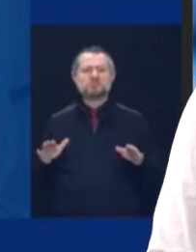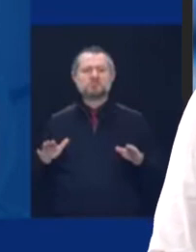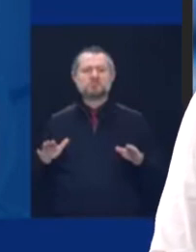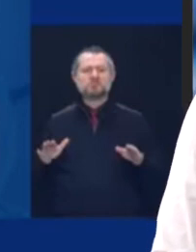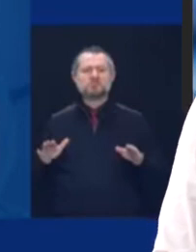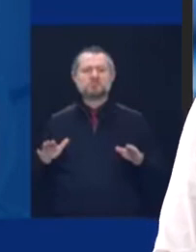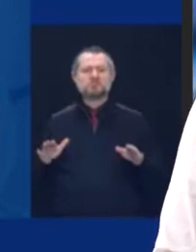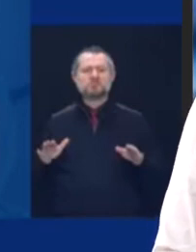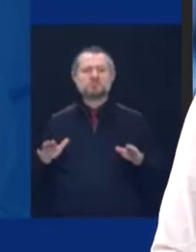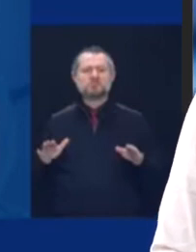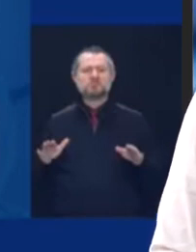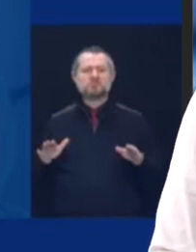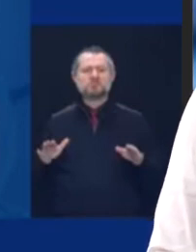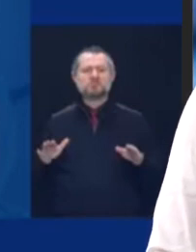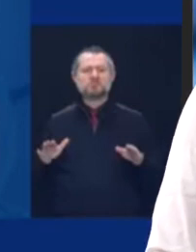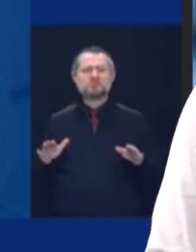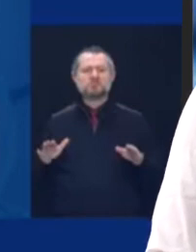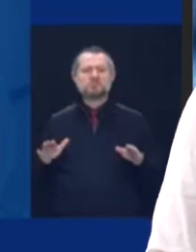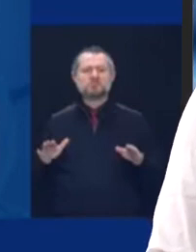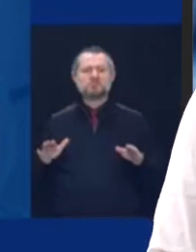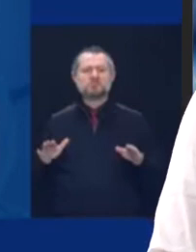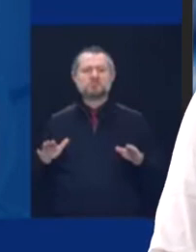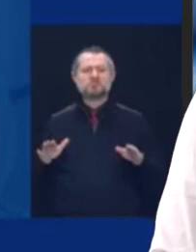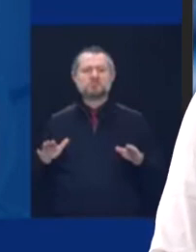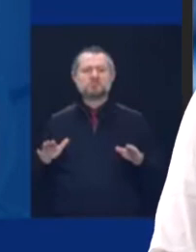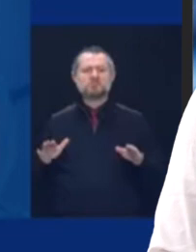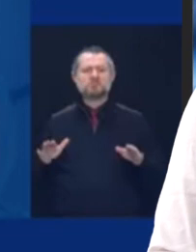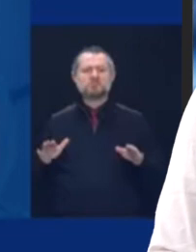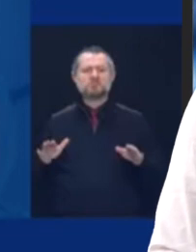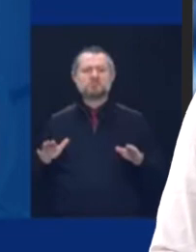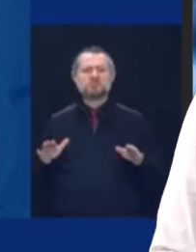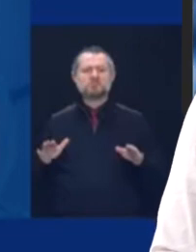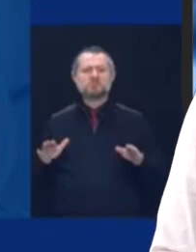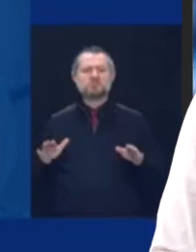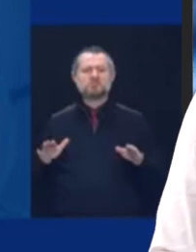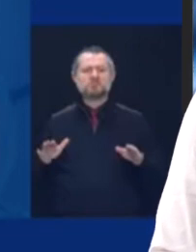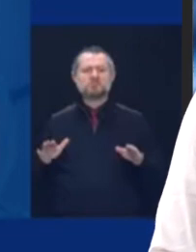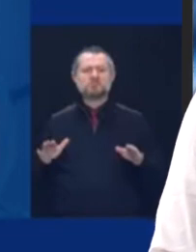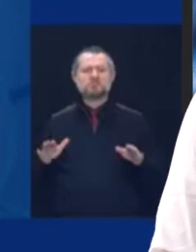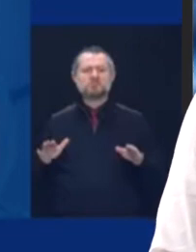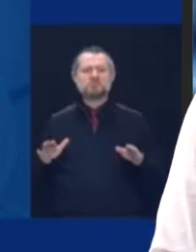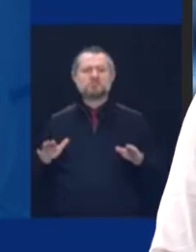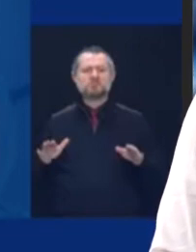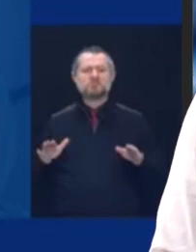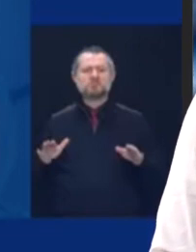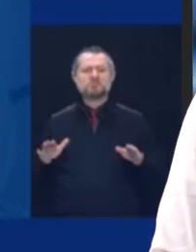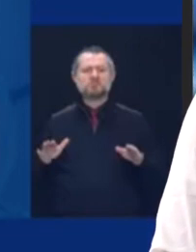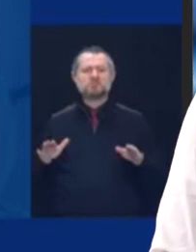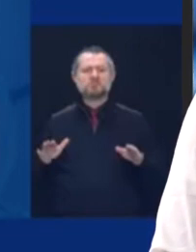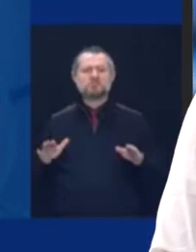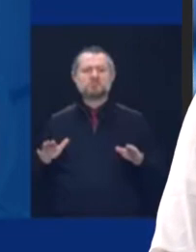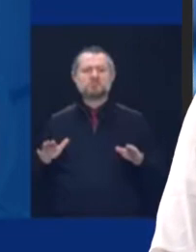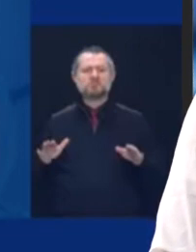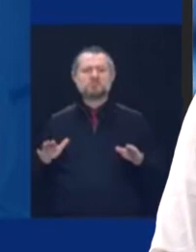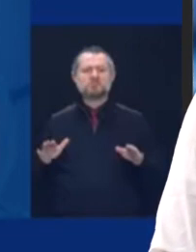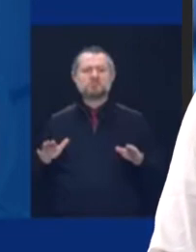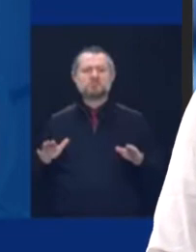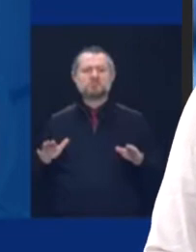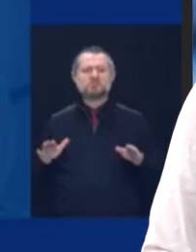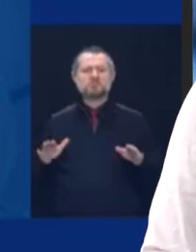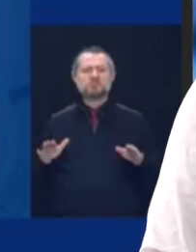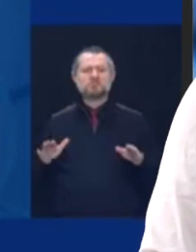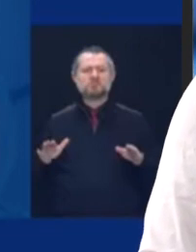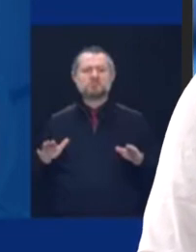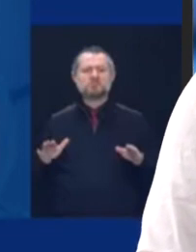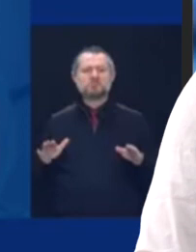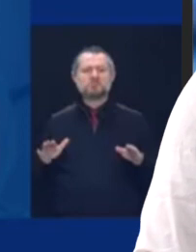亡。住院病患数量虽然远比4月高峰时期的19000人低，但仍创下5月20日以来最高值。